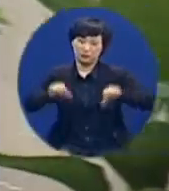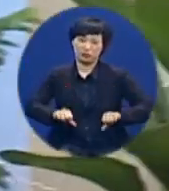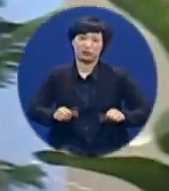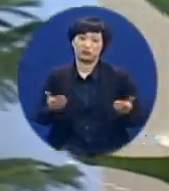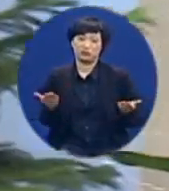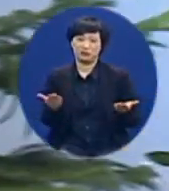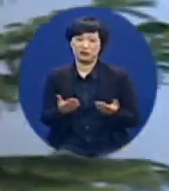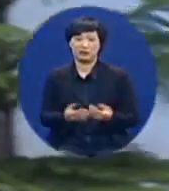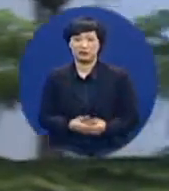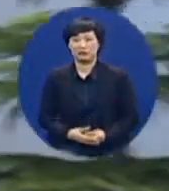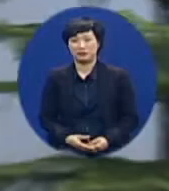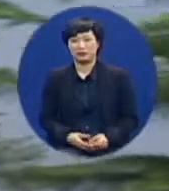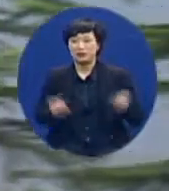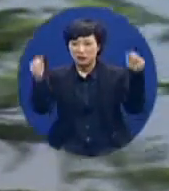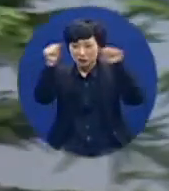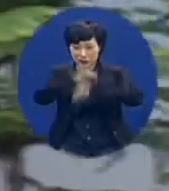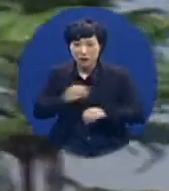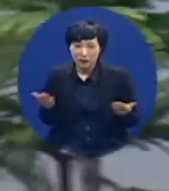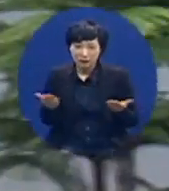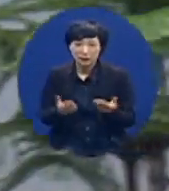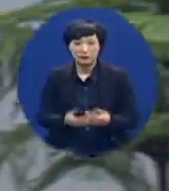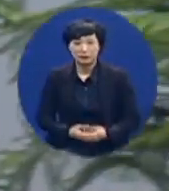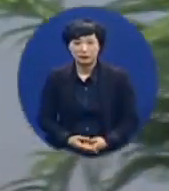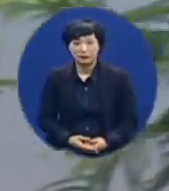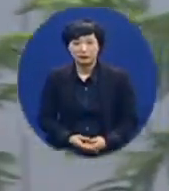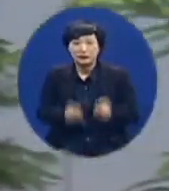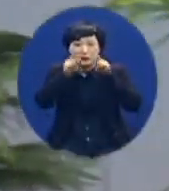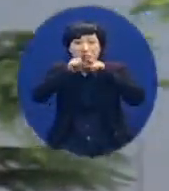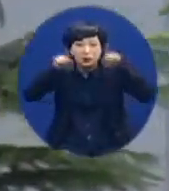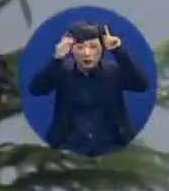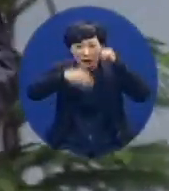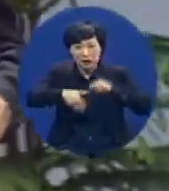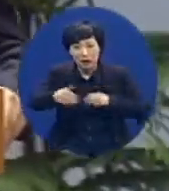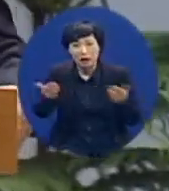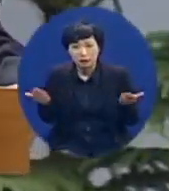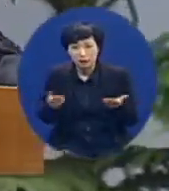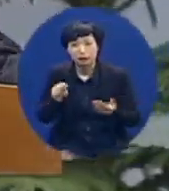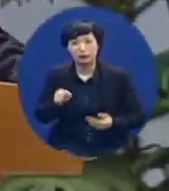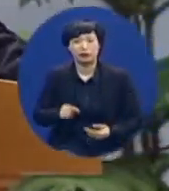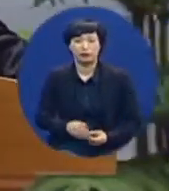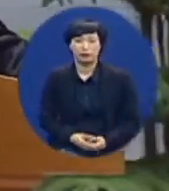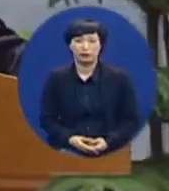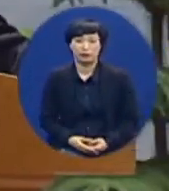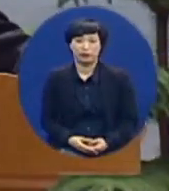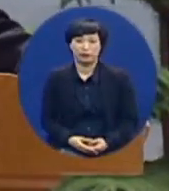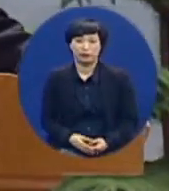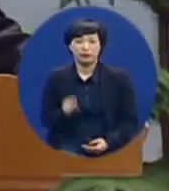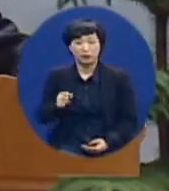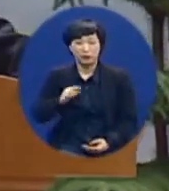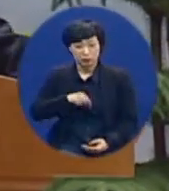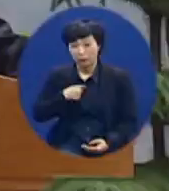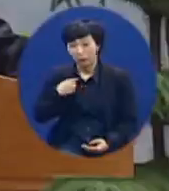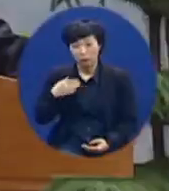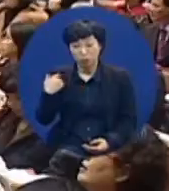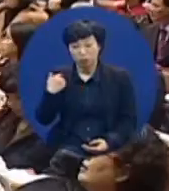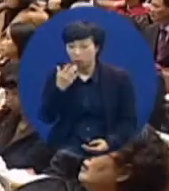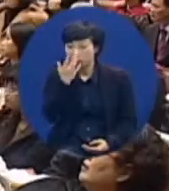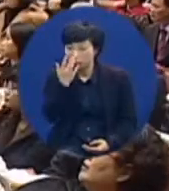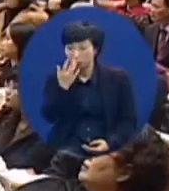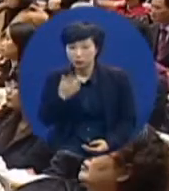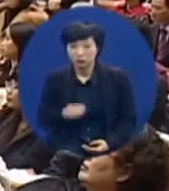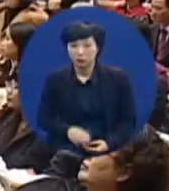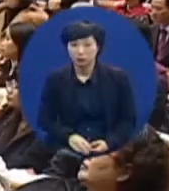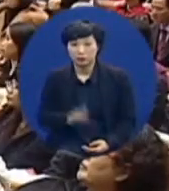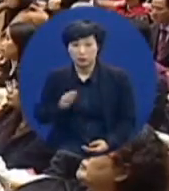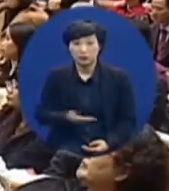저주받을지, Though they are doing deadly or cursed things, which will cause them to go to hell, they don't know what they are